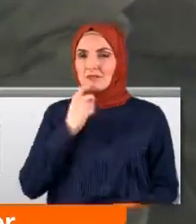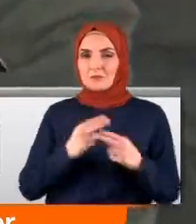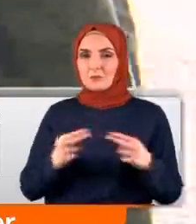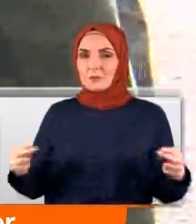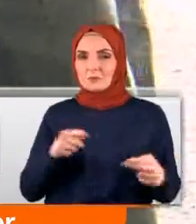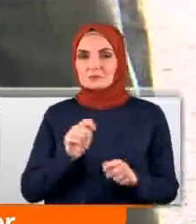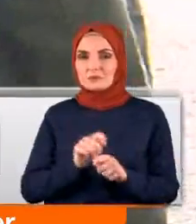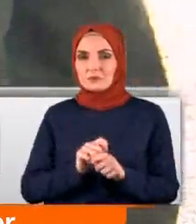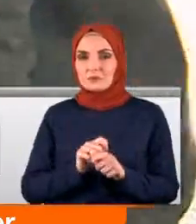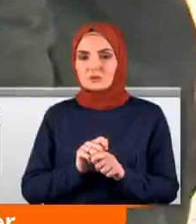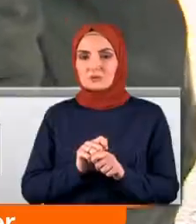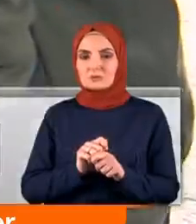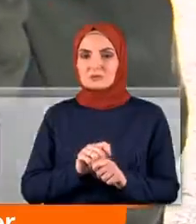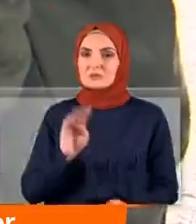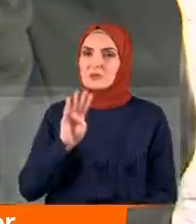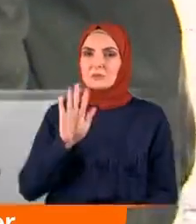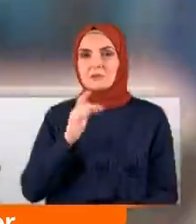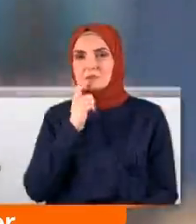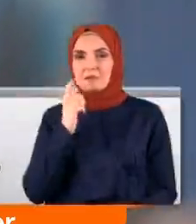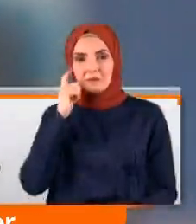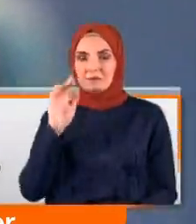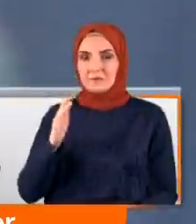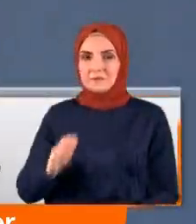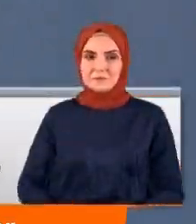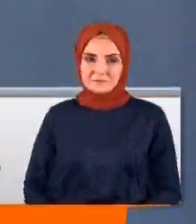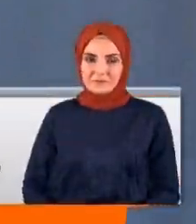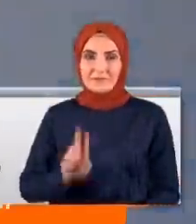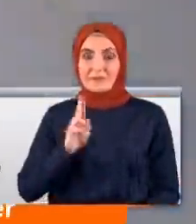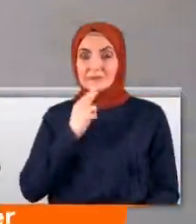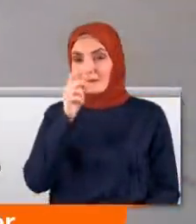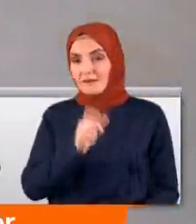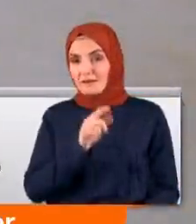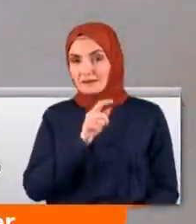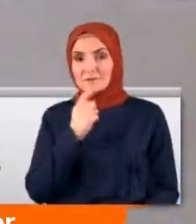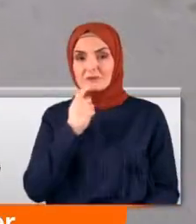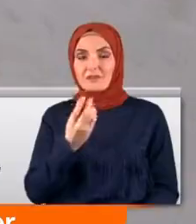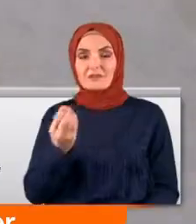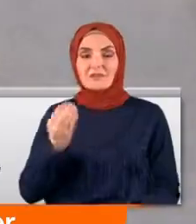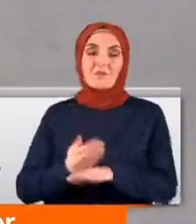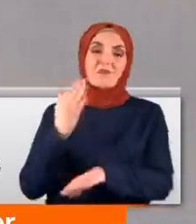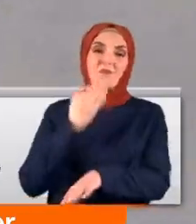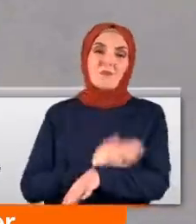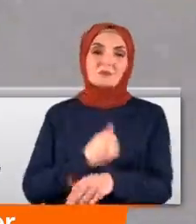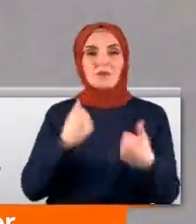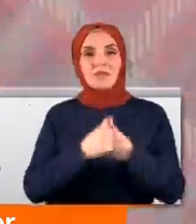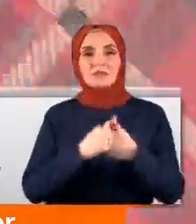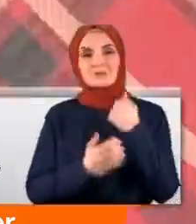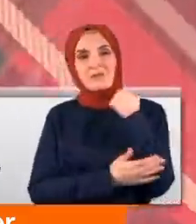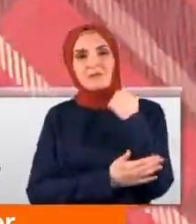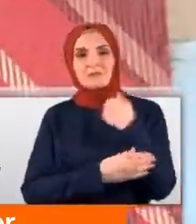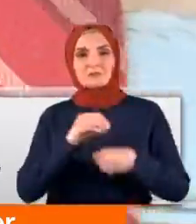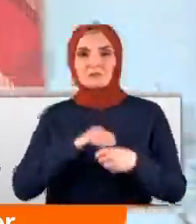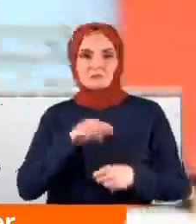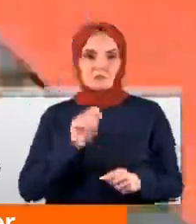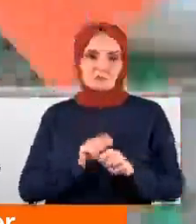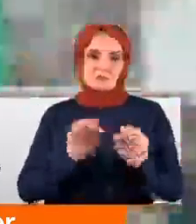işi yapıyorsunuz? Ben sayıyorum 45 sene diyor. Vesile Akın yıllar önce eşine yardım ederek başladı bu işe. Tamam bir çalışırdı